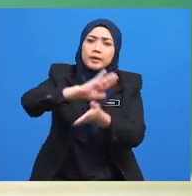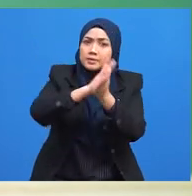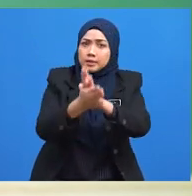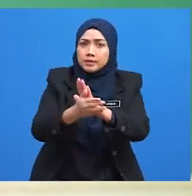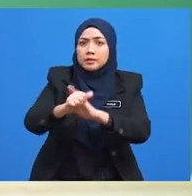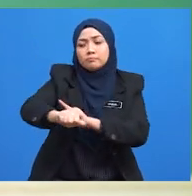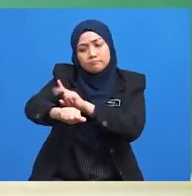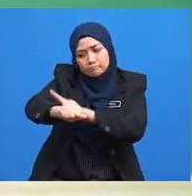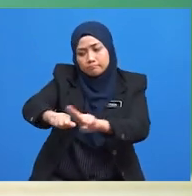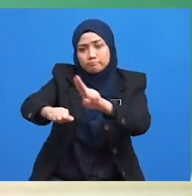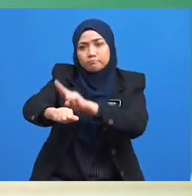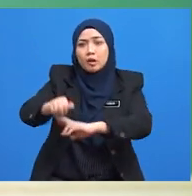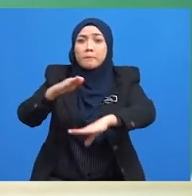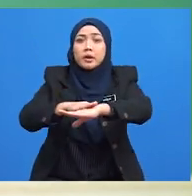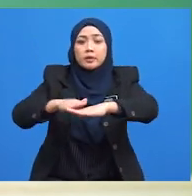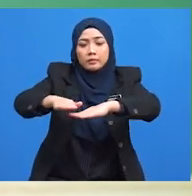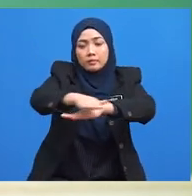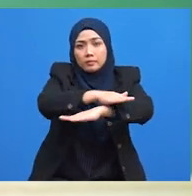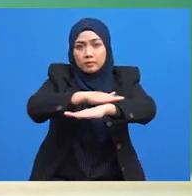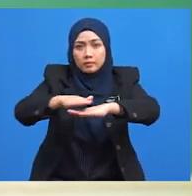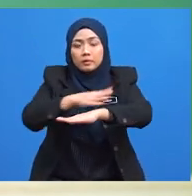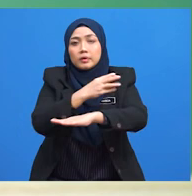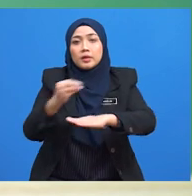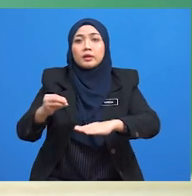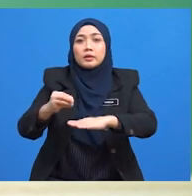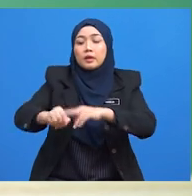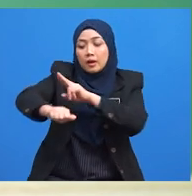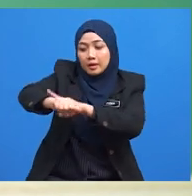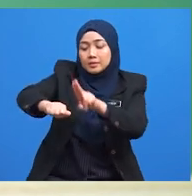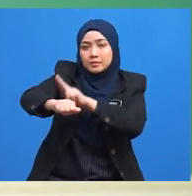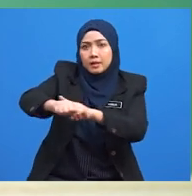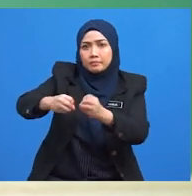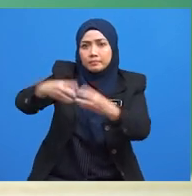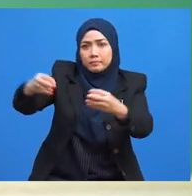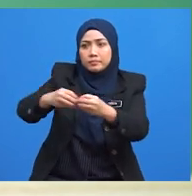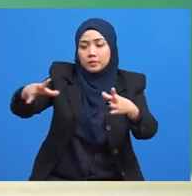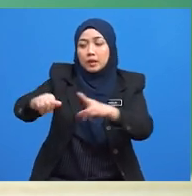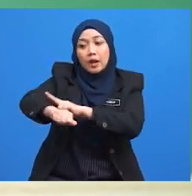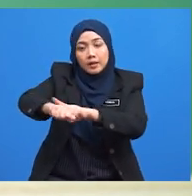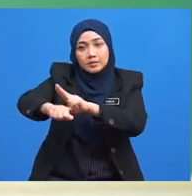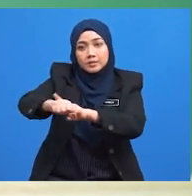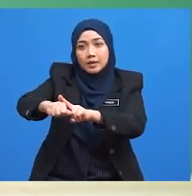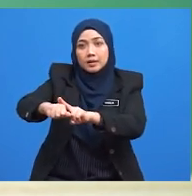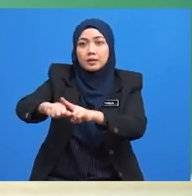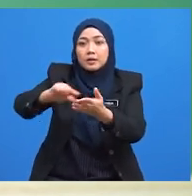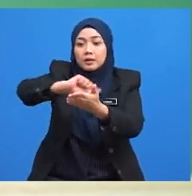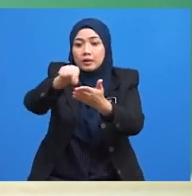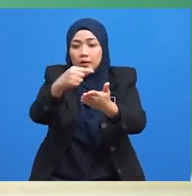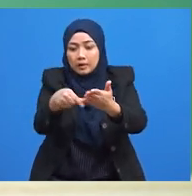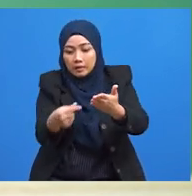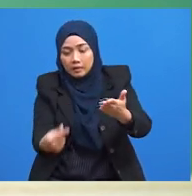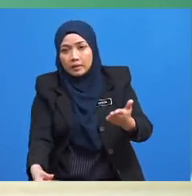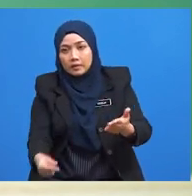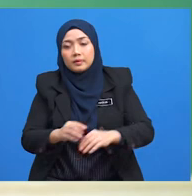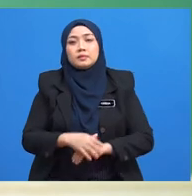hakisan permukaan seperti hakisan percikan, hakisan galir dan juga galur. Selain